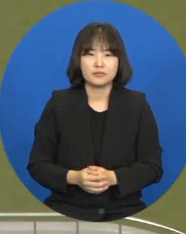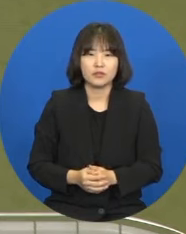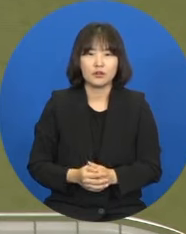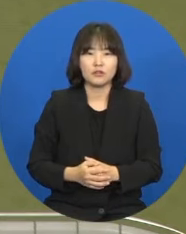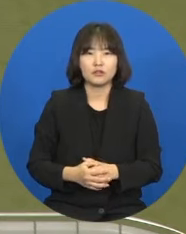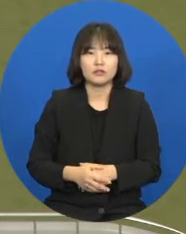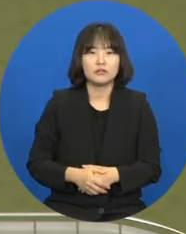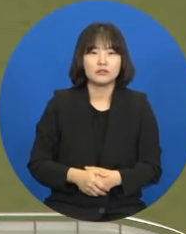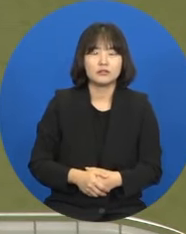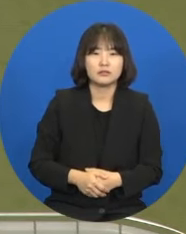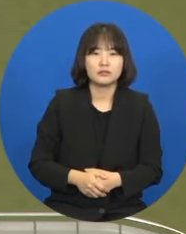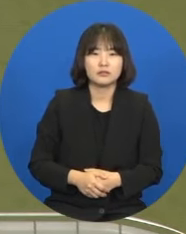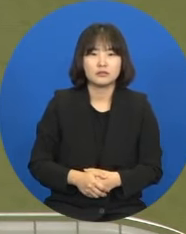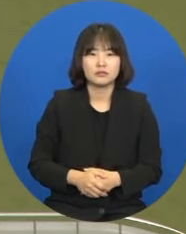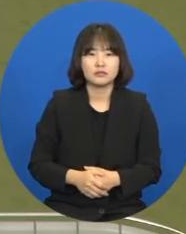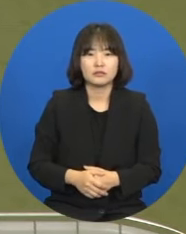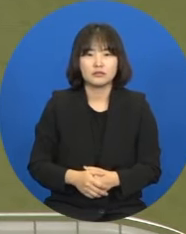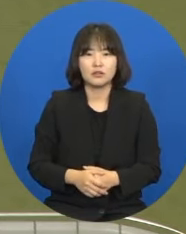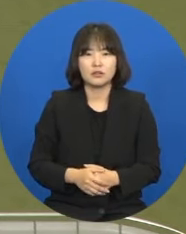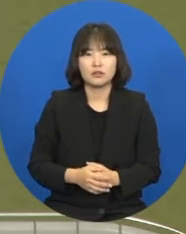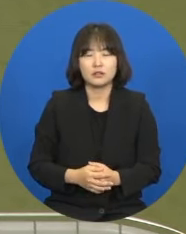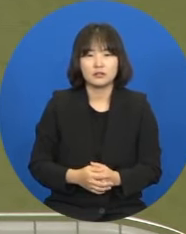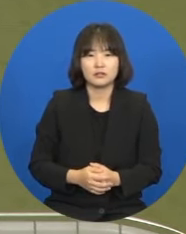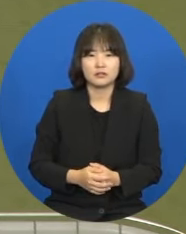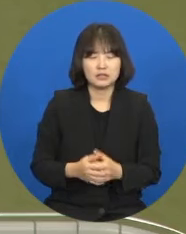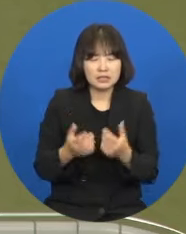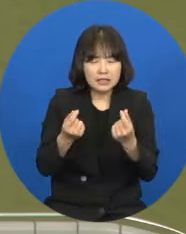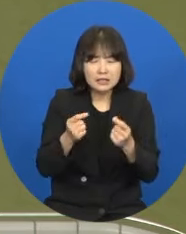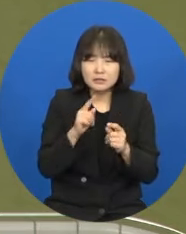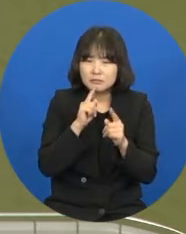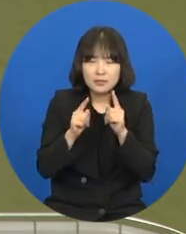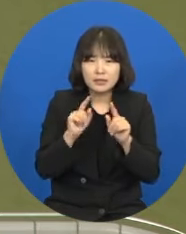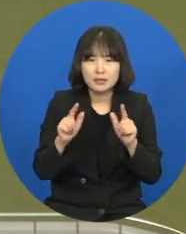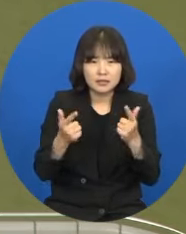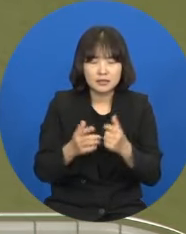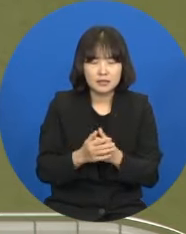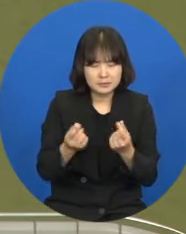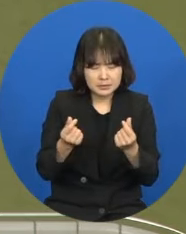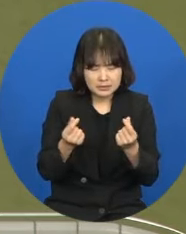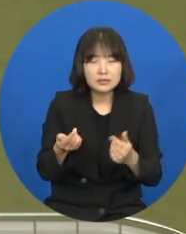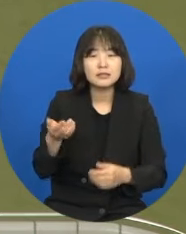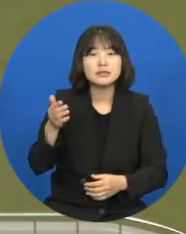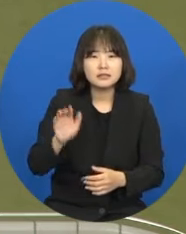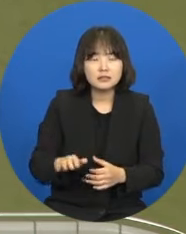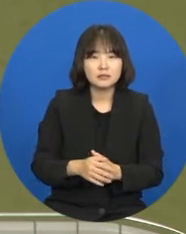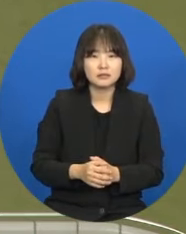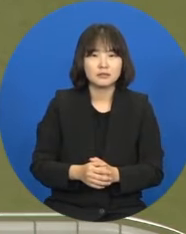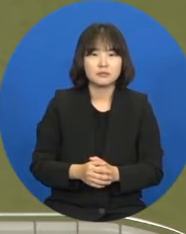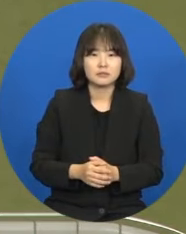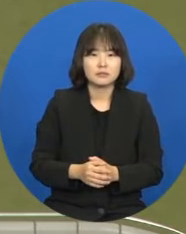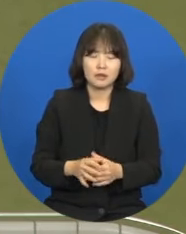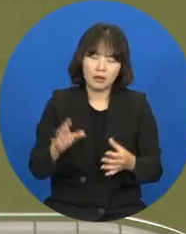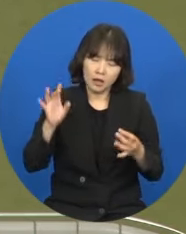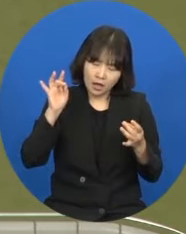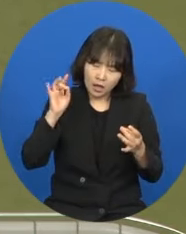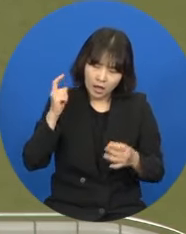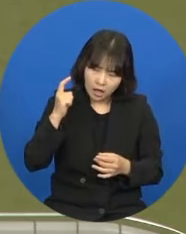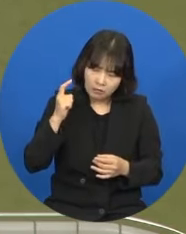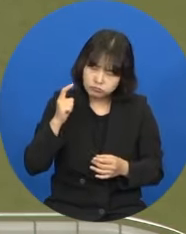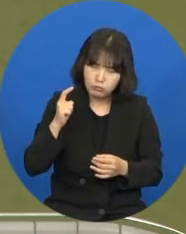다가왔습니다 근데 여러분 같은 말이 아닙니다 비슷하지만 사실은 가만히 들어보면 전혀 다른